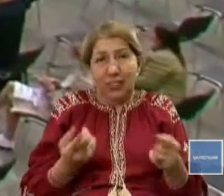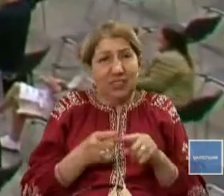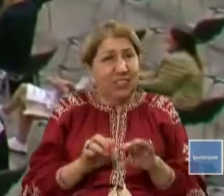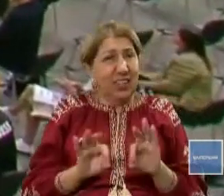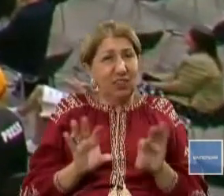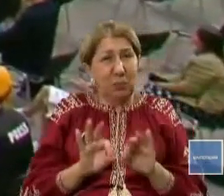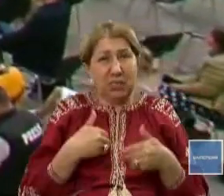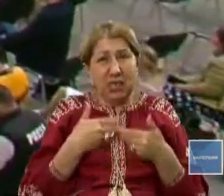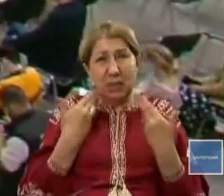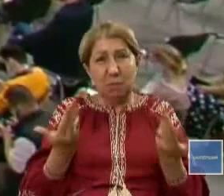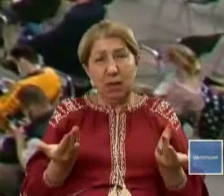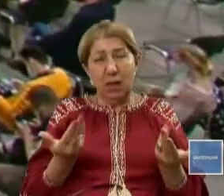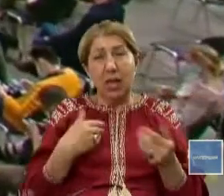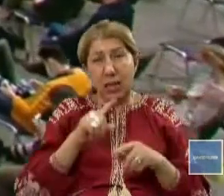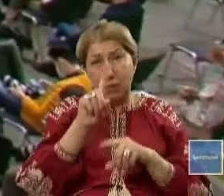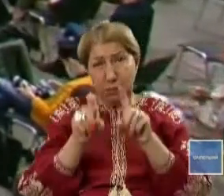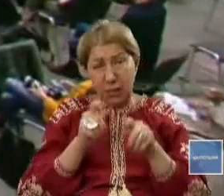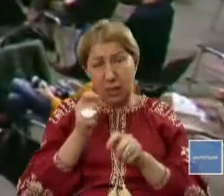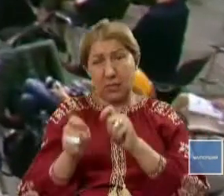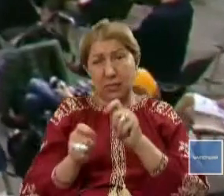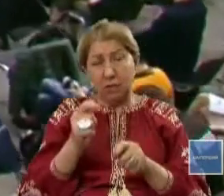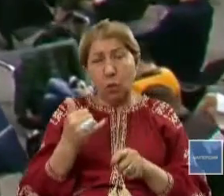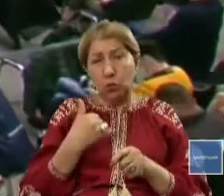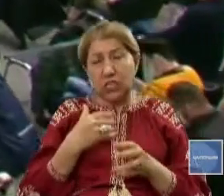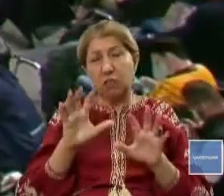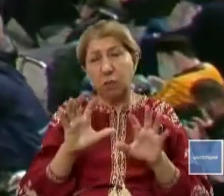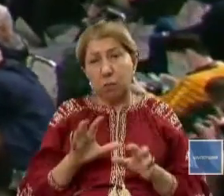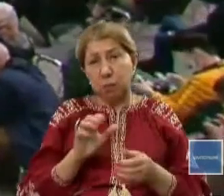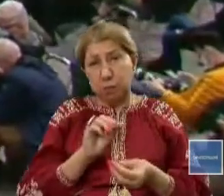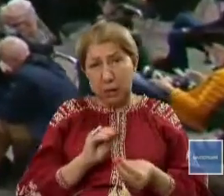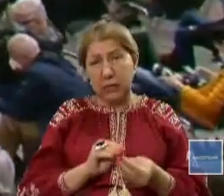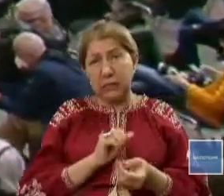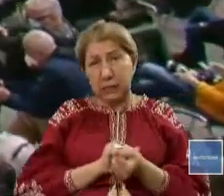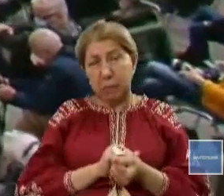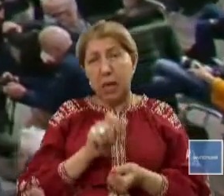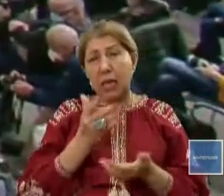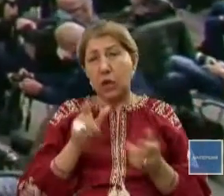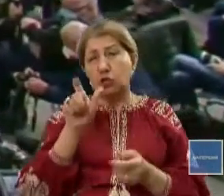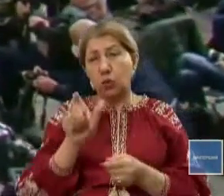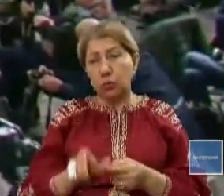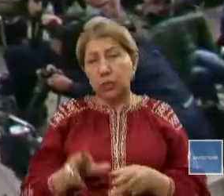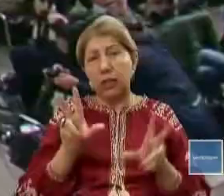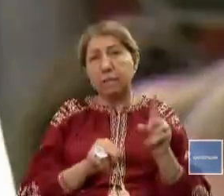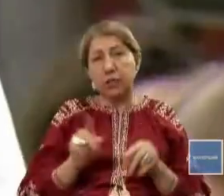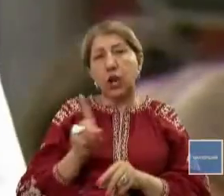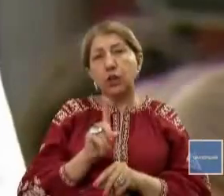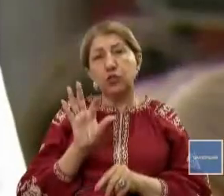інформації не маю. Я ставив йому питання. У нас, в принципі, якщо людина вважає,